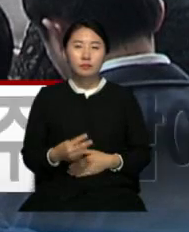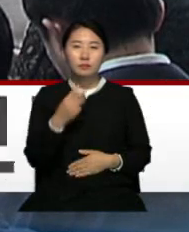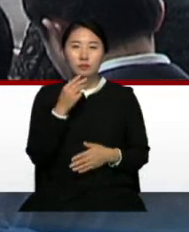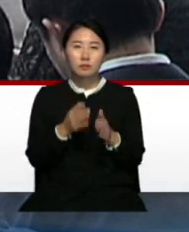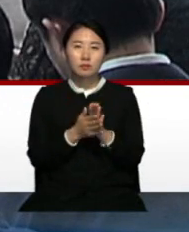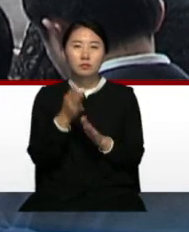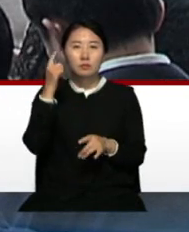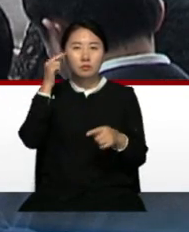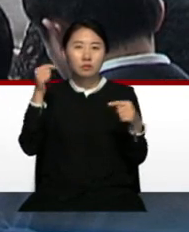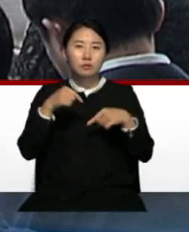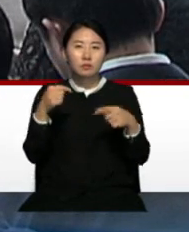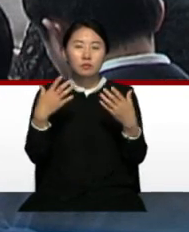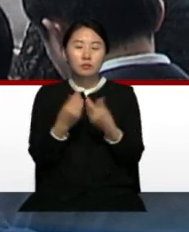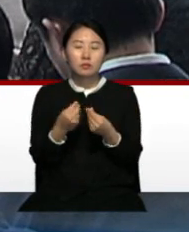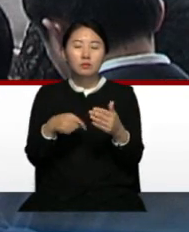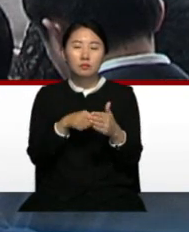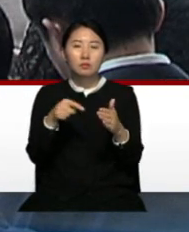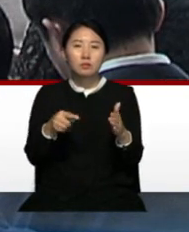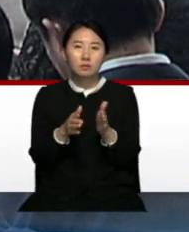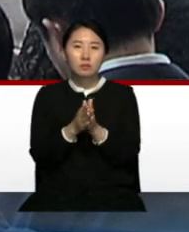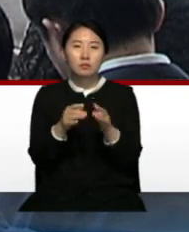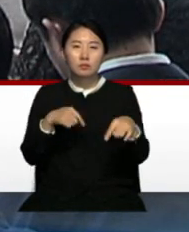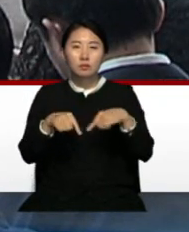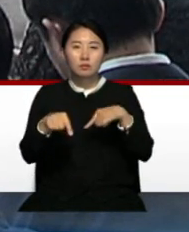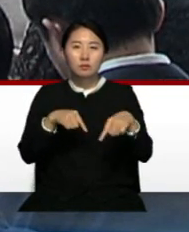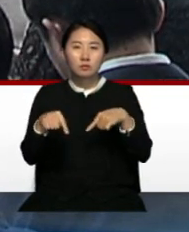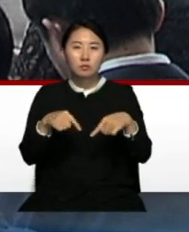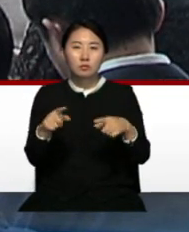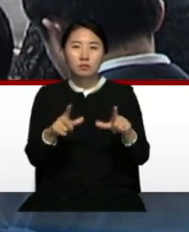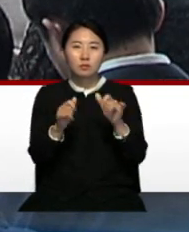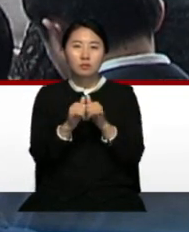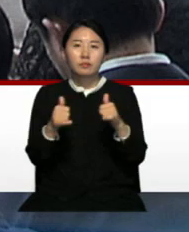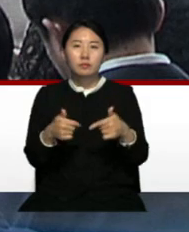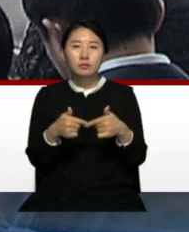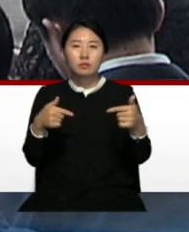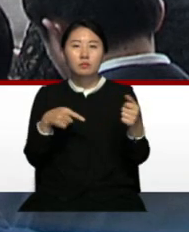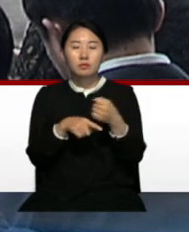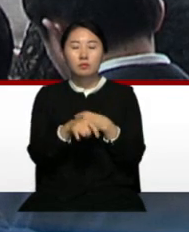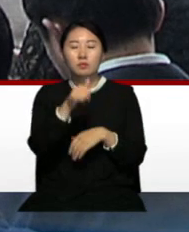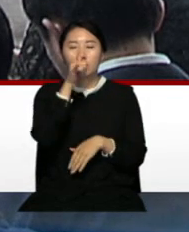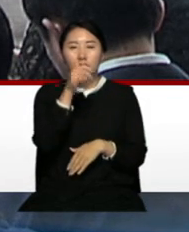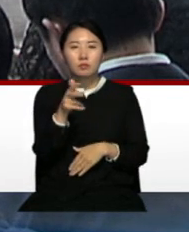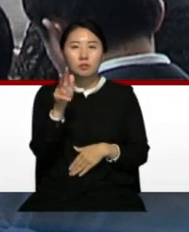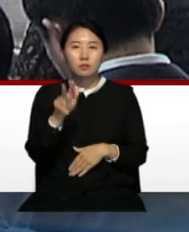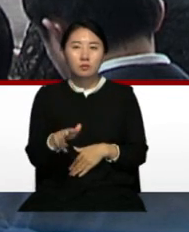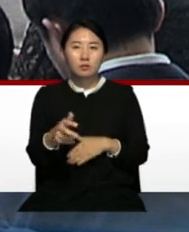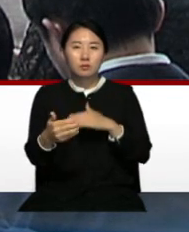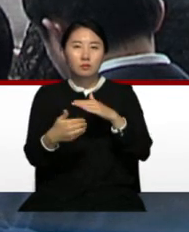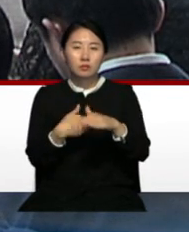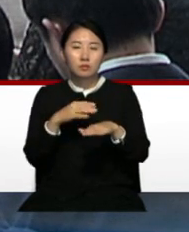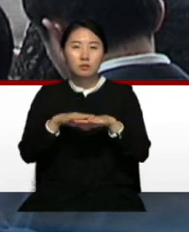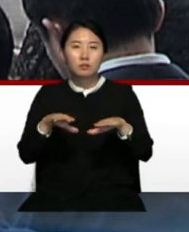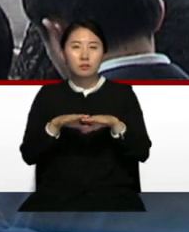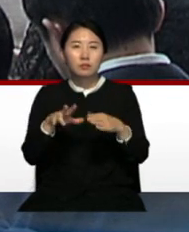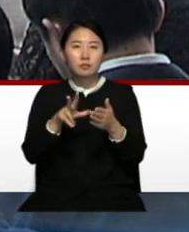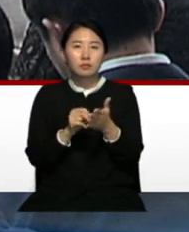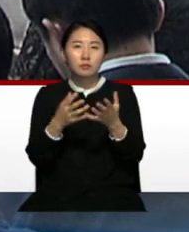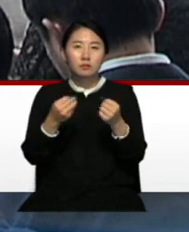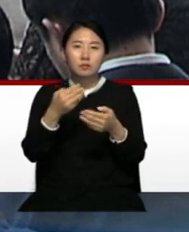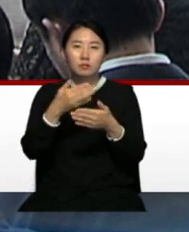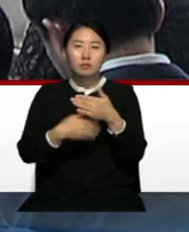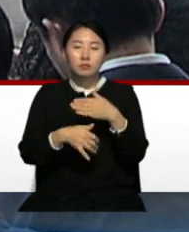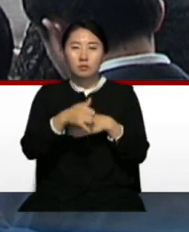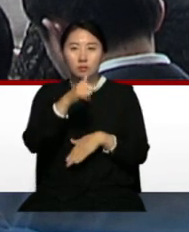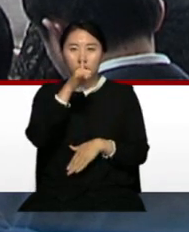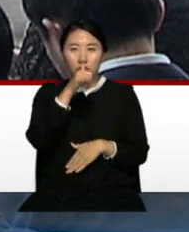서울시의 협치 조례안은 시정 운영에 있어 주민들의 참여를 확대한다는 의미가 있지만 이에 앞서 풀어야 할 숙제도